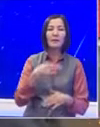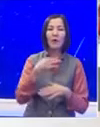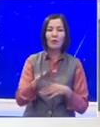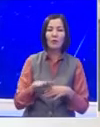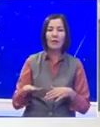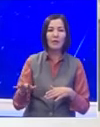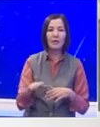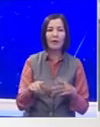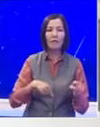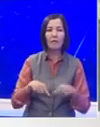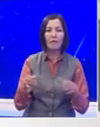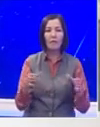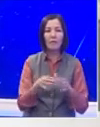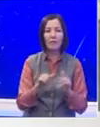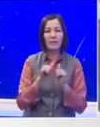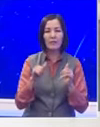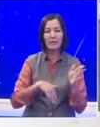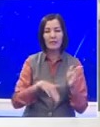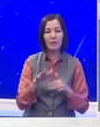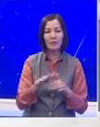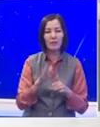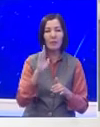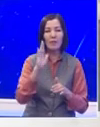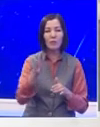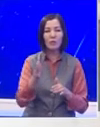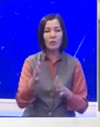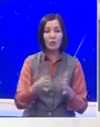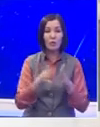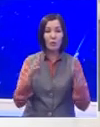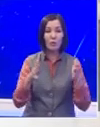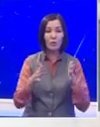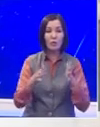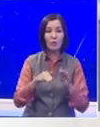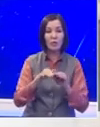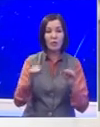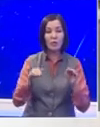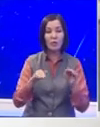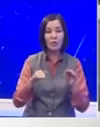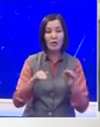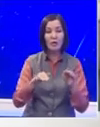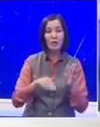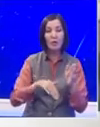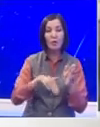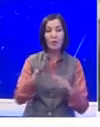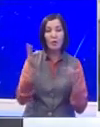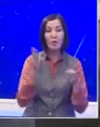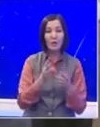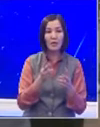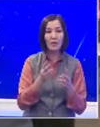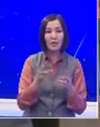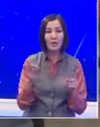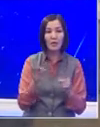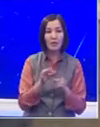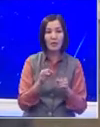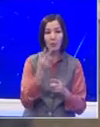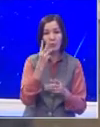ауданының футбол командасын дамытып, осыны ары қарай үлкен дәрежеге алып шығу. Менің осы мақсатым осы менің. Менің осы